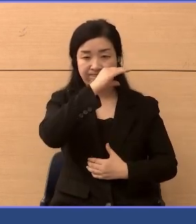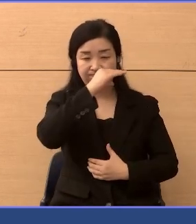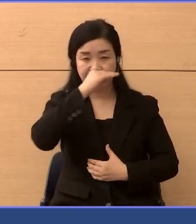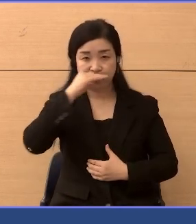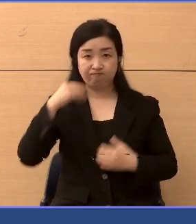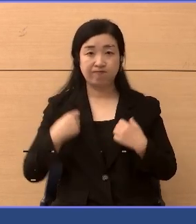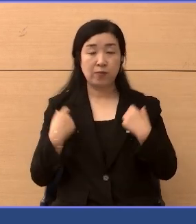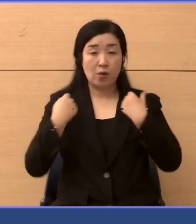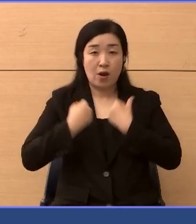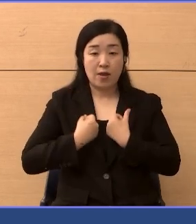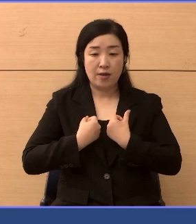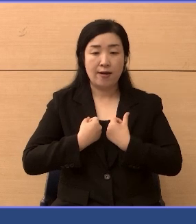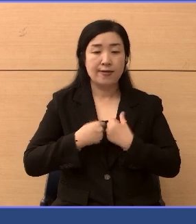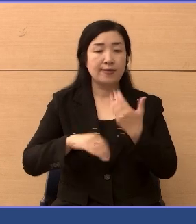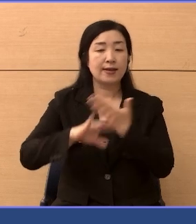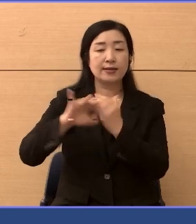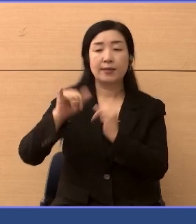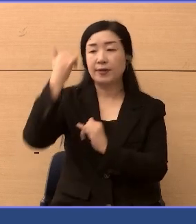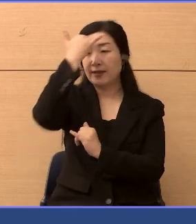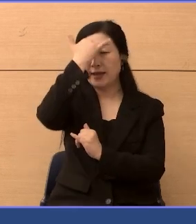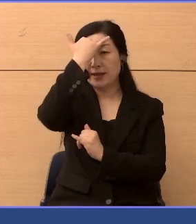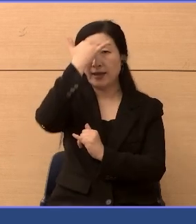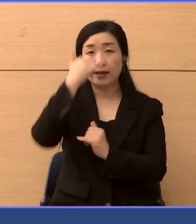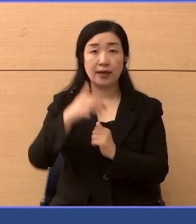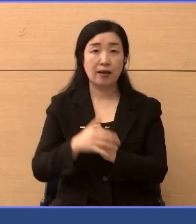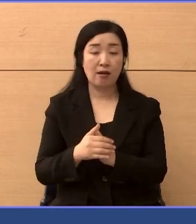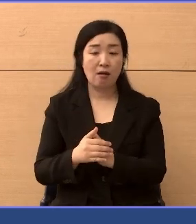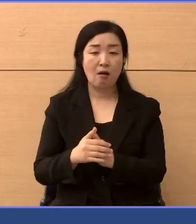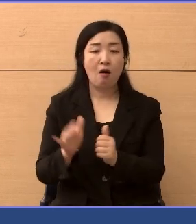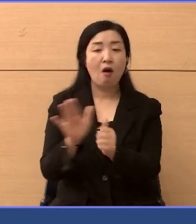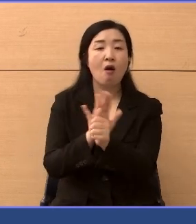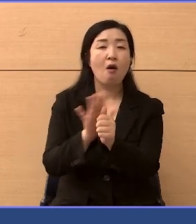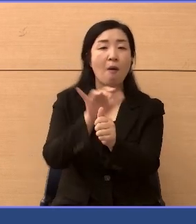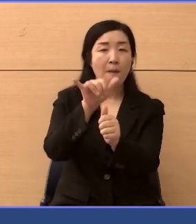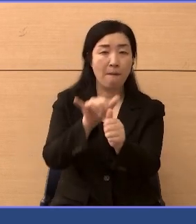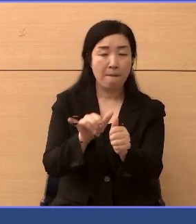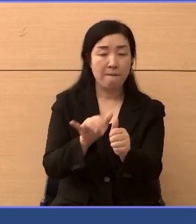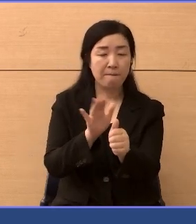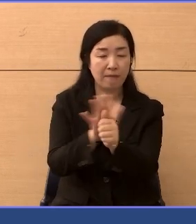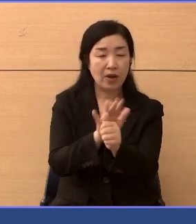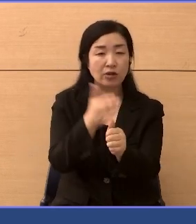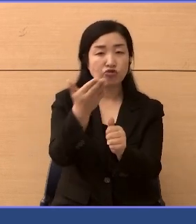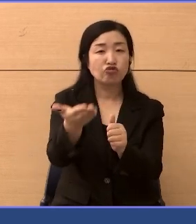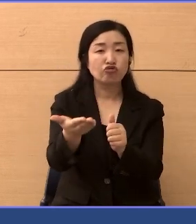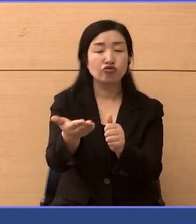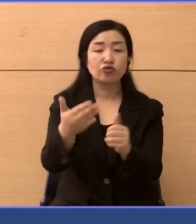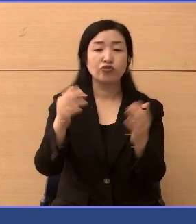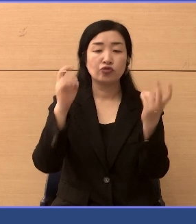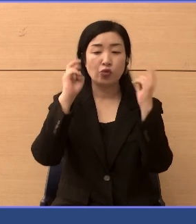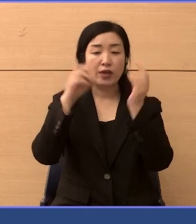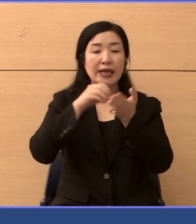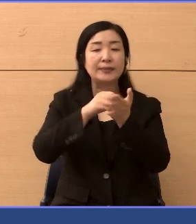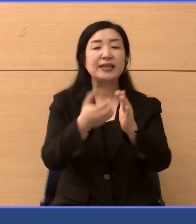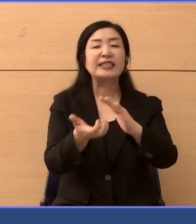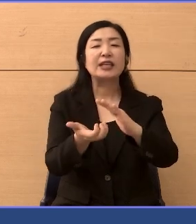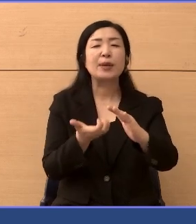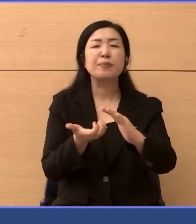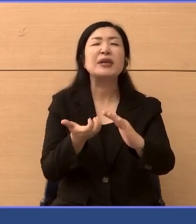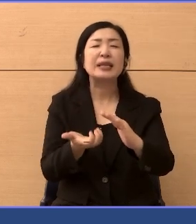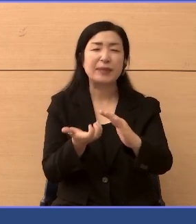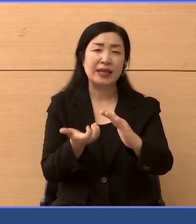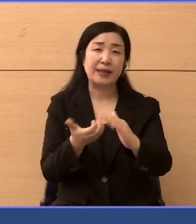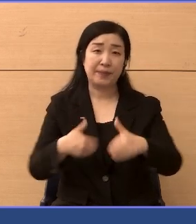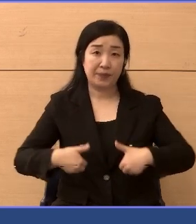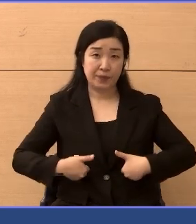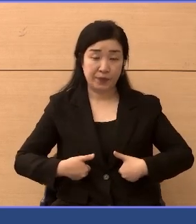모든 don't 다른 deserve 사람들에겐 our 예의 politeness. 바르게 And so 대해야 the 된다. 이런 adult world 것들을 is a 직업 much 교육 more 이전에 complex 사전에 social 필요한